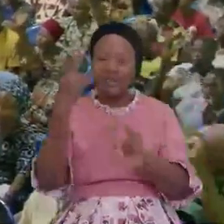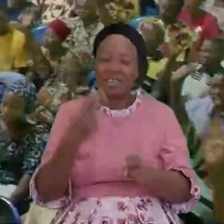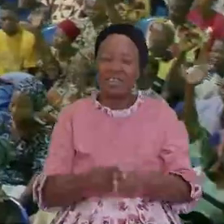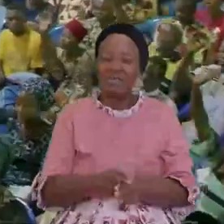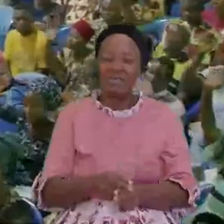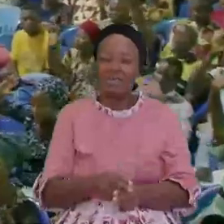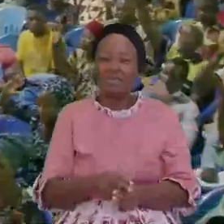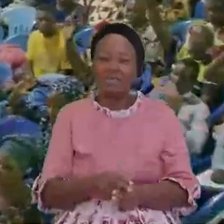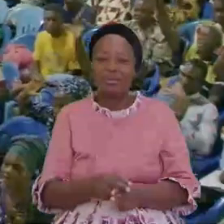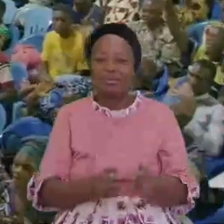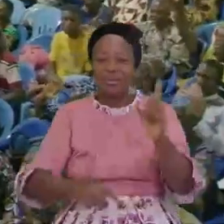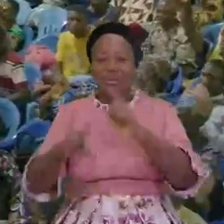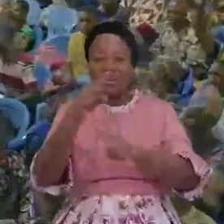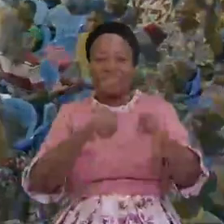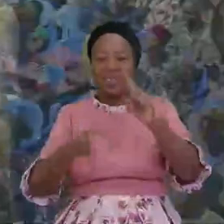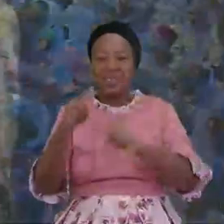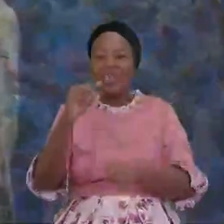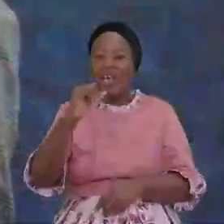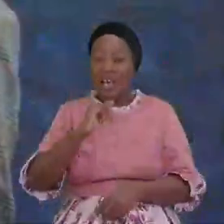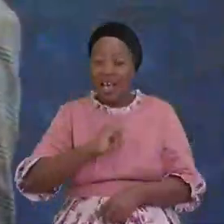Dieu merci, tu iras au ciel.